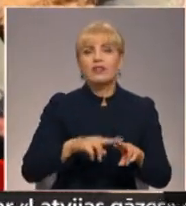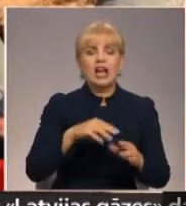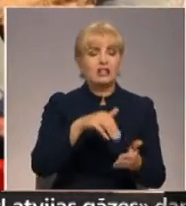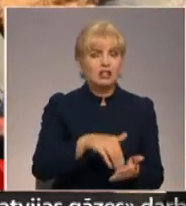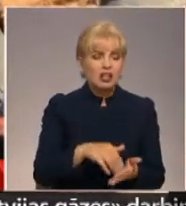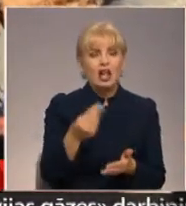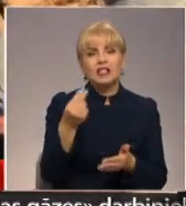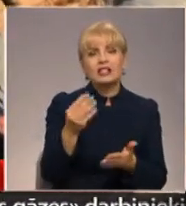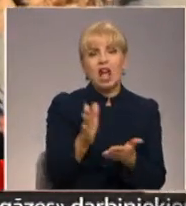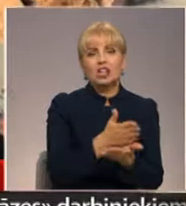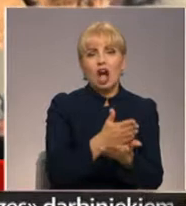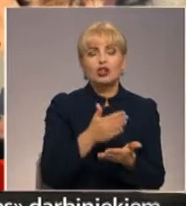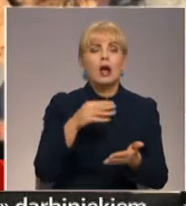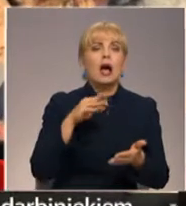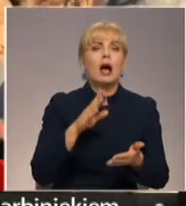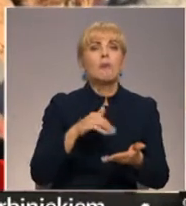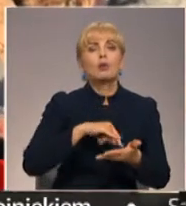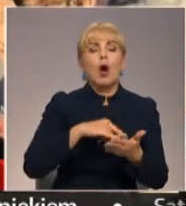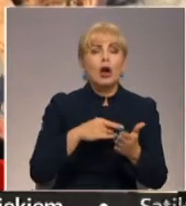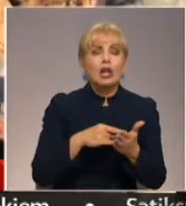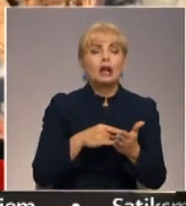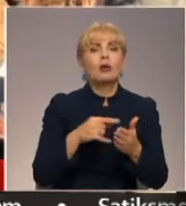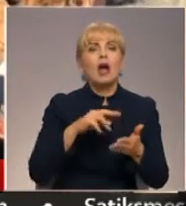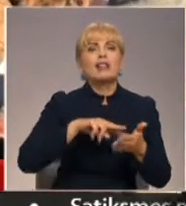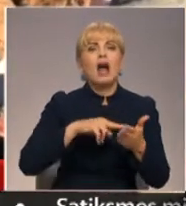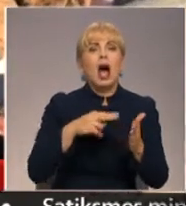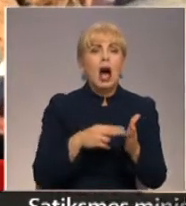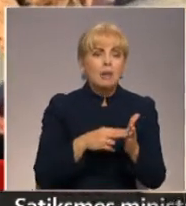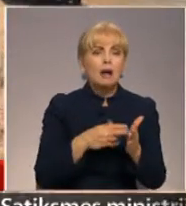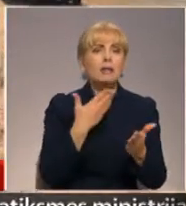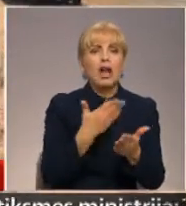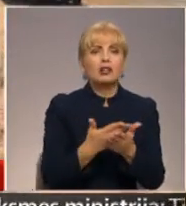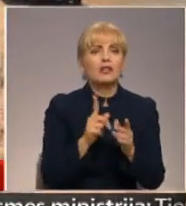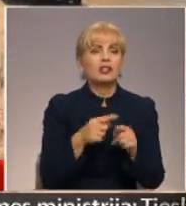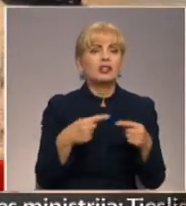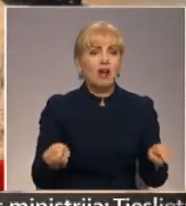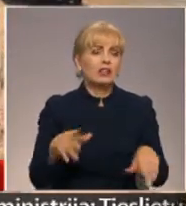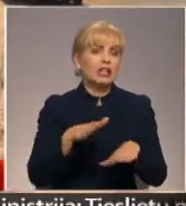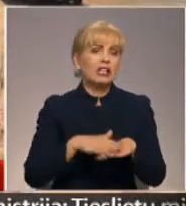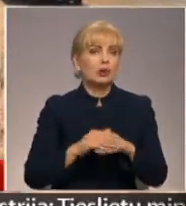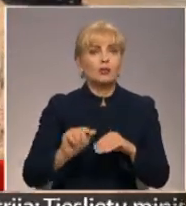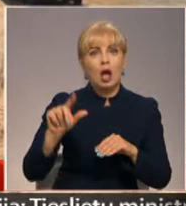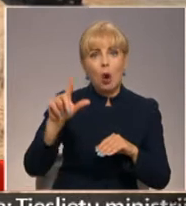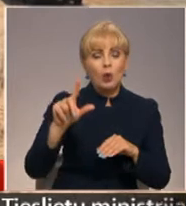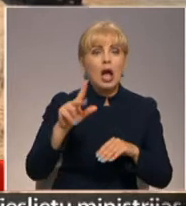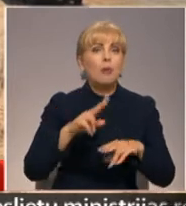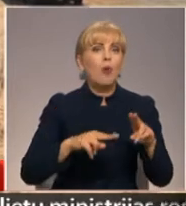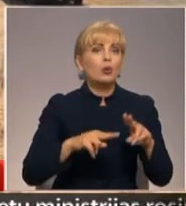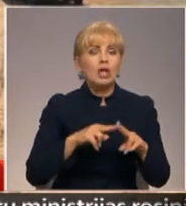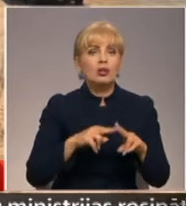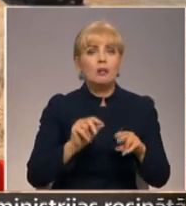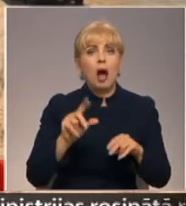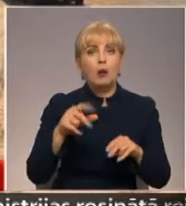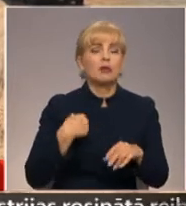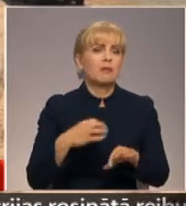cenu atšķirības starp projektām un piedāvājumu iepirkumā esot neizpēkam. Tirgus aug, un cenas būvniecībā aug. Mēs sākām